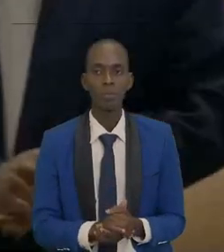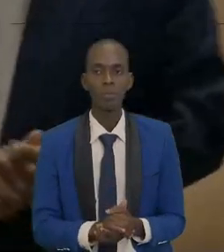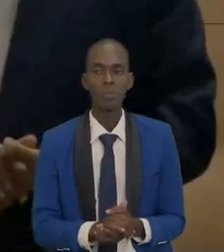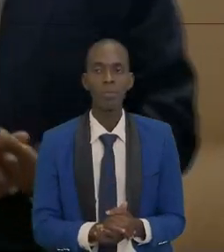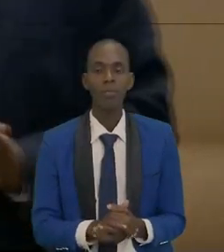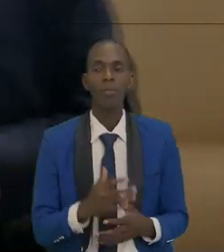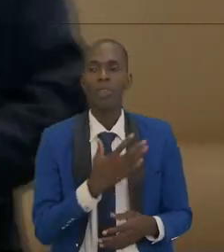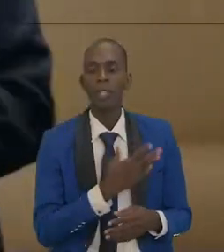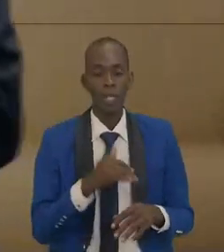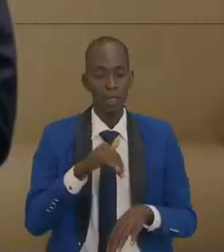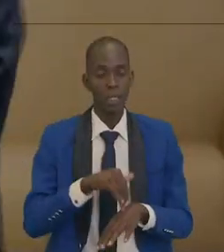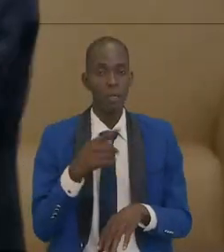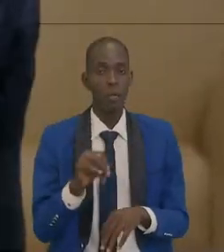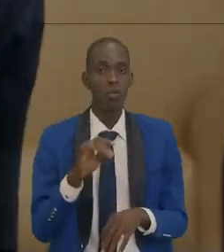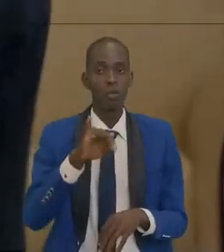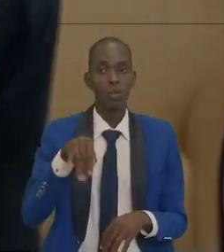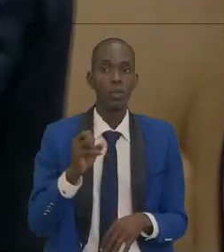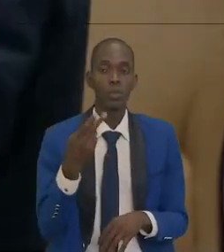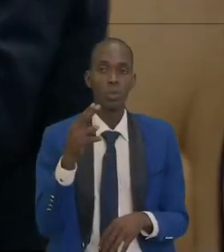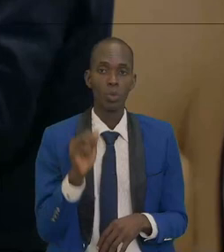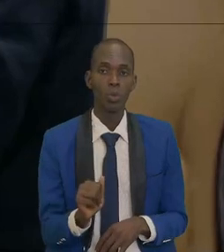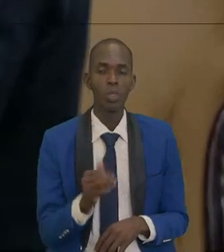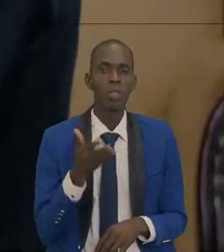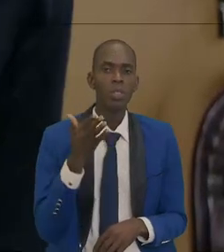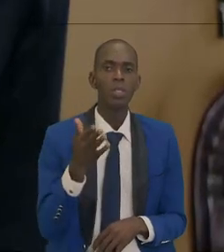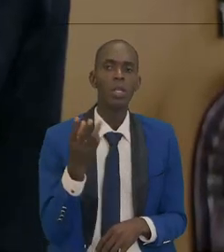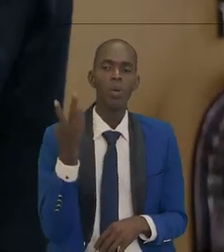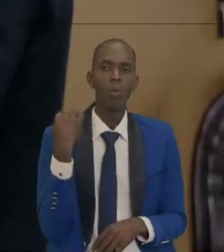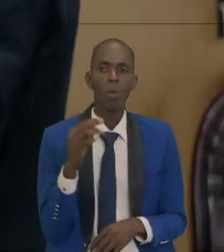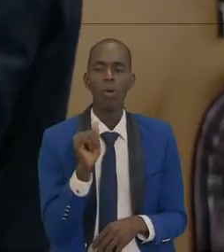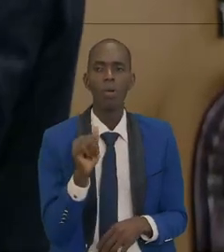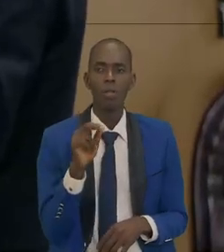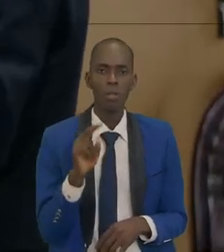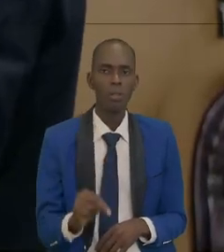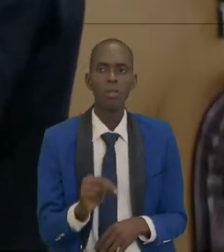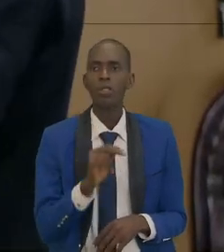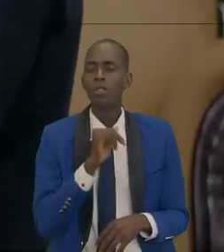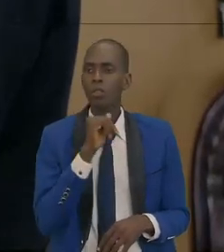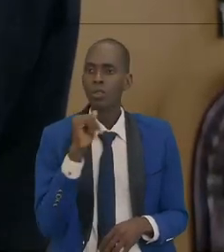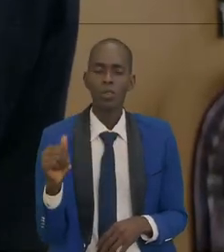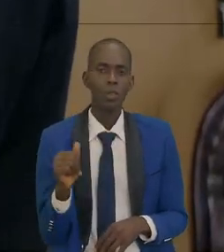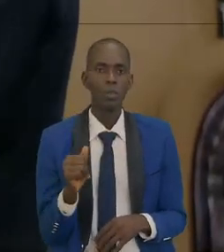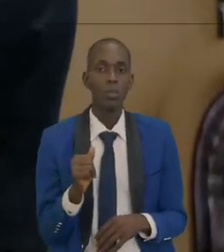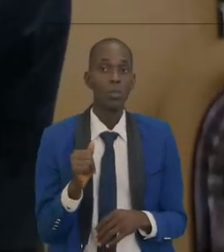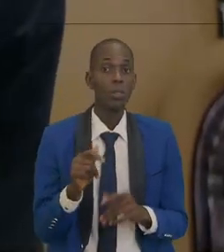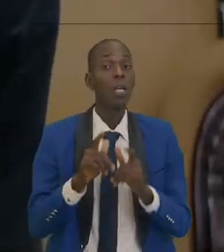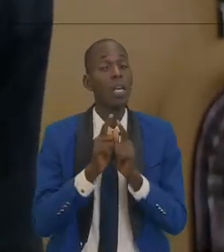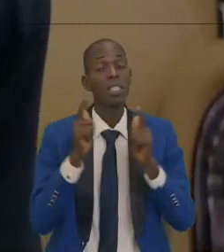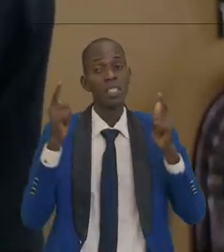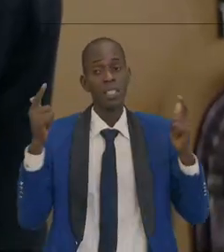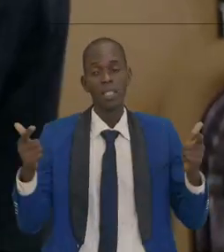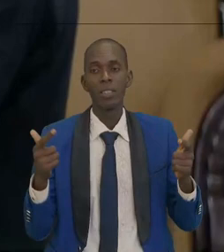Et au moment de Josué, il y avait un réveil, une manifestation sans précédent de